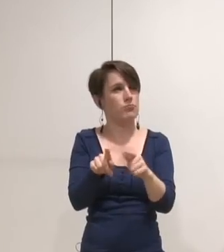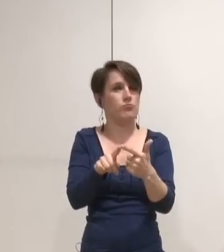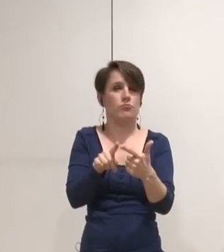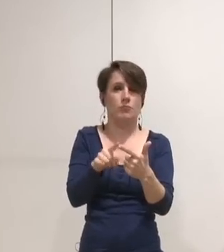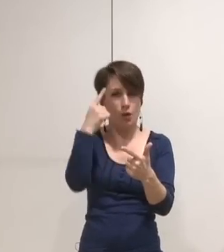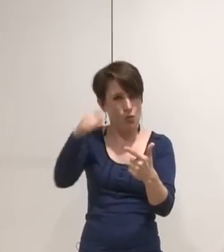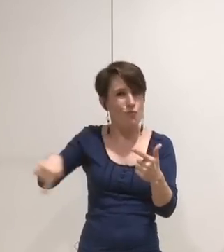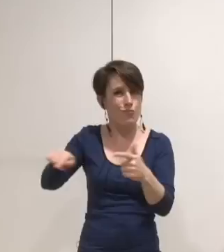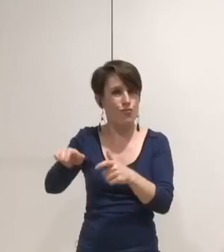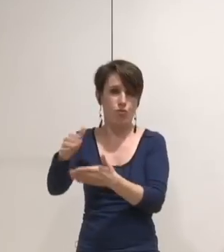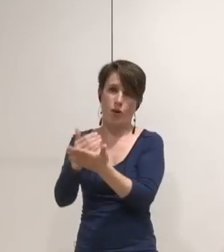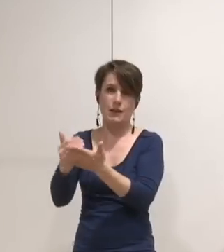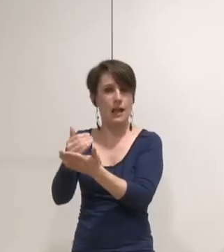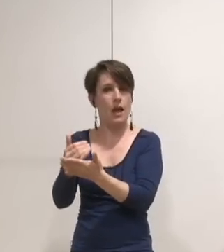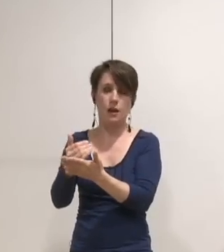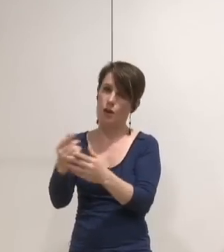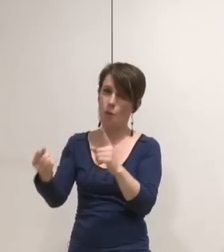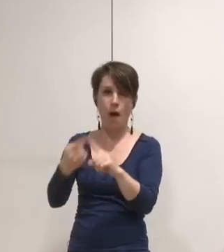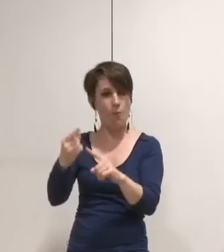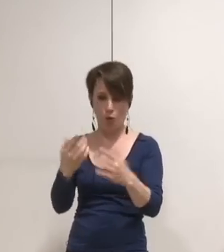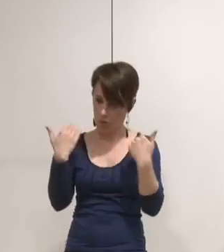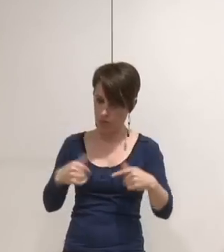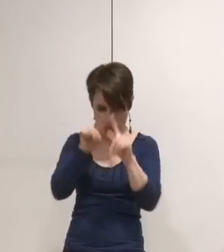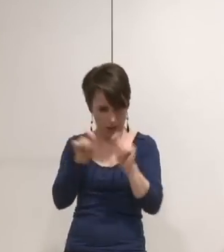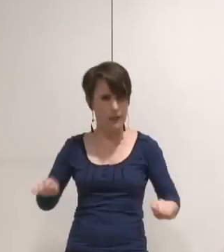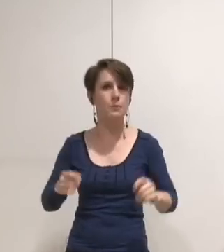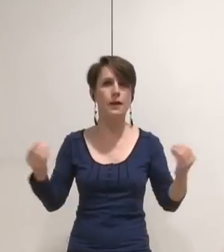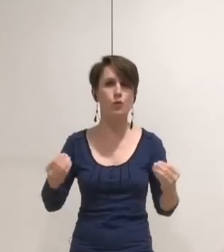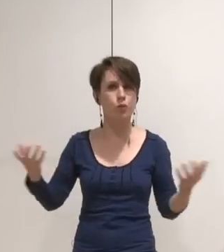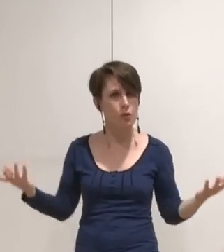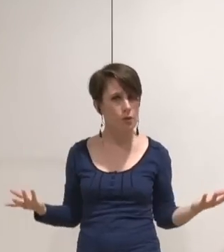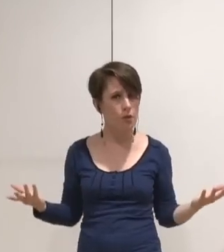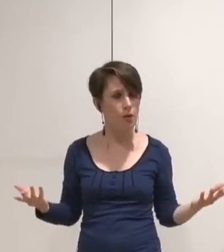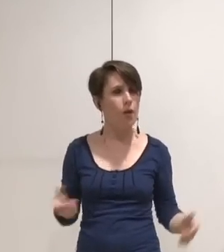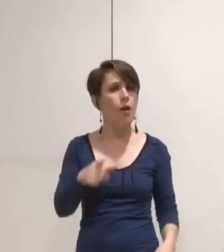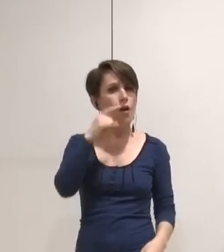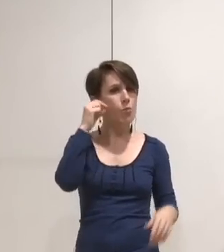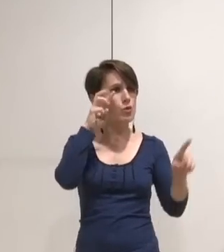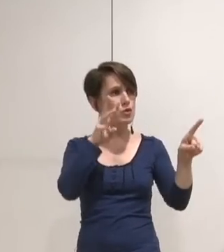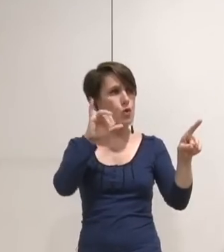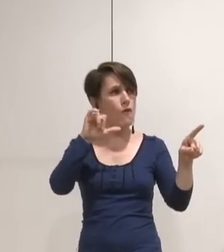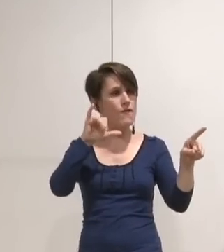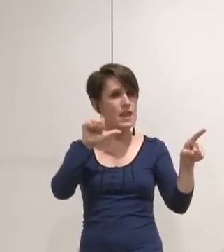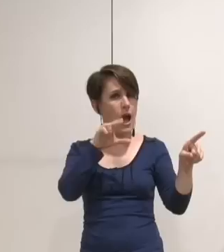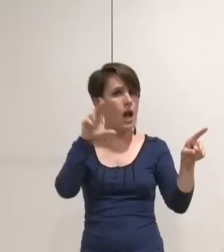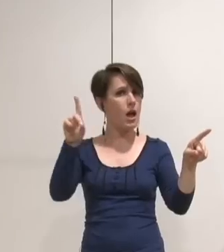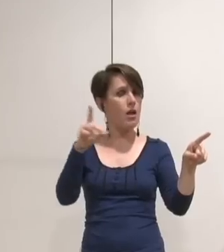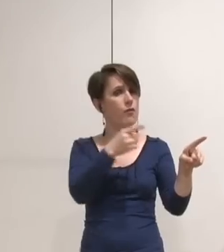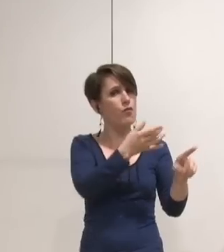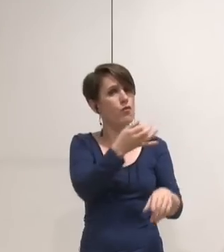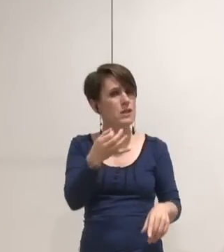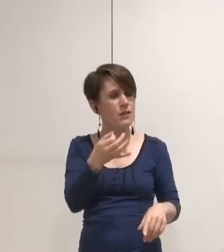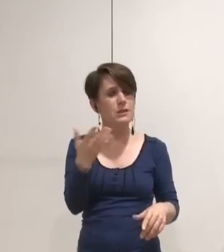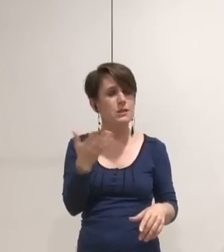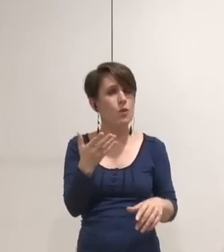eux de dignité qui est en jeu et Mons Viard vous avez évoqué l'allerretour entre la